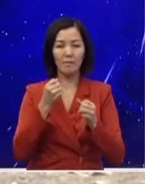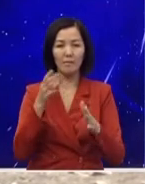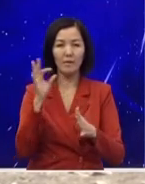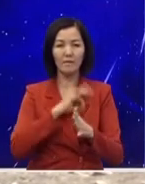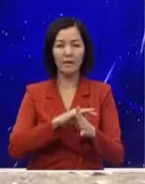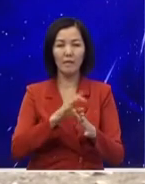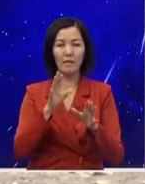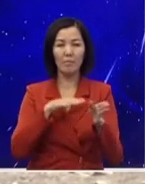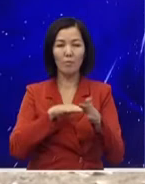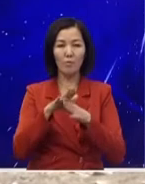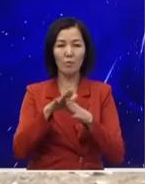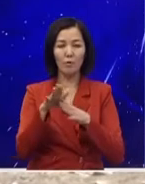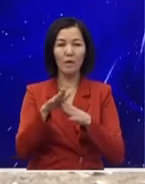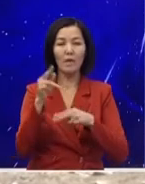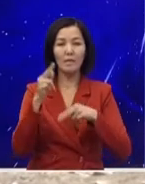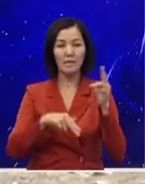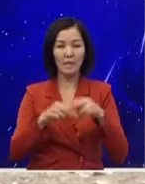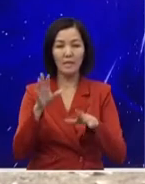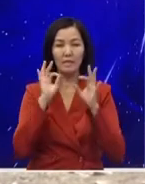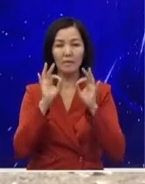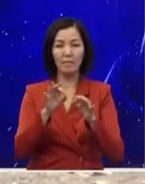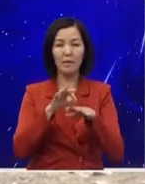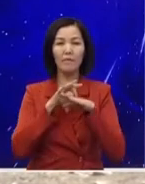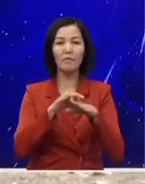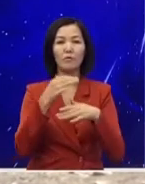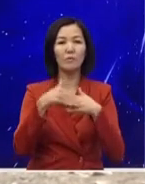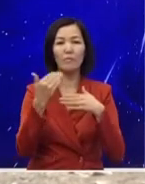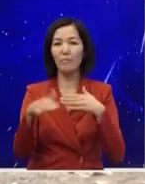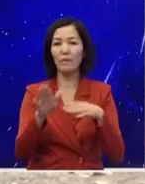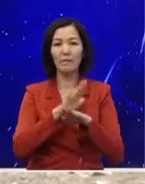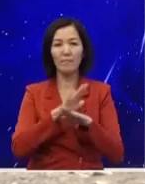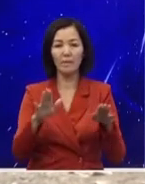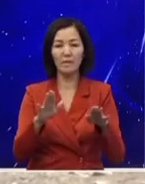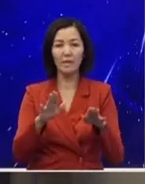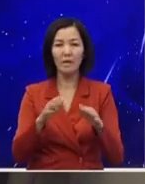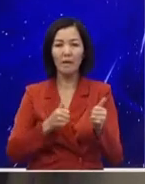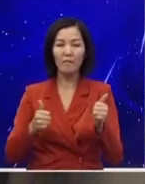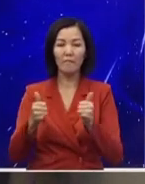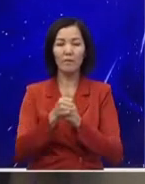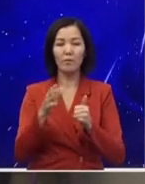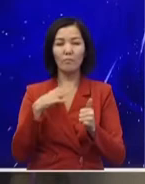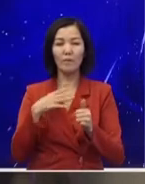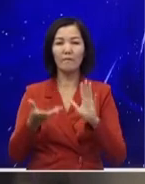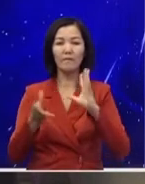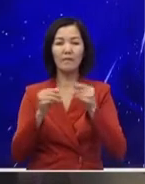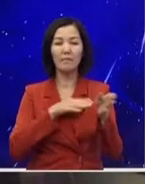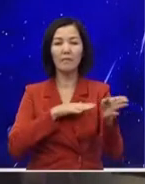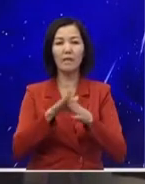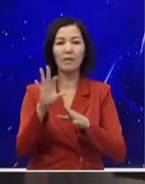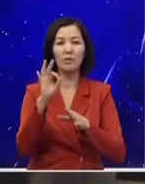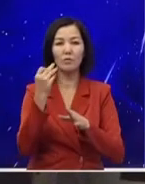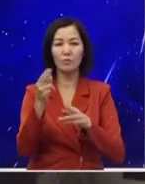полным ходом. Строительство водоводов идем с опережением графика. В целом на реализацию социальных